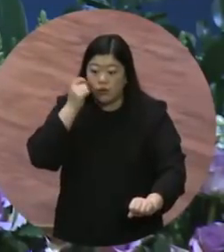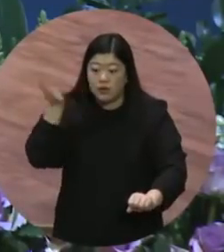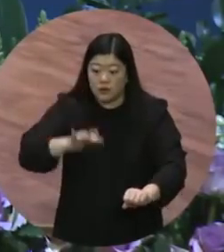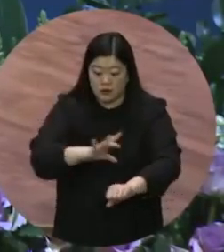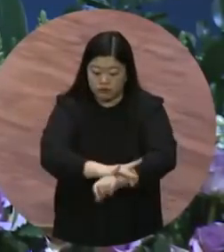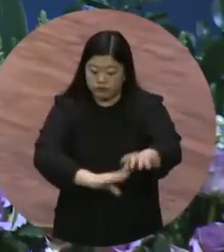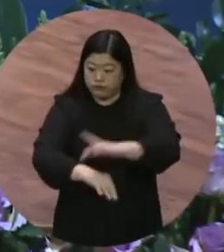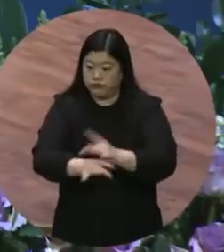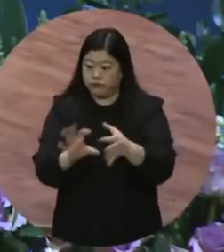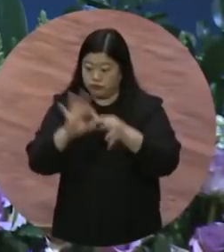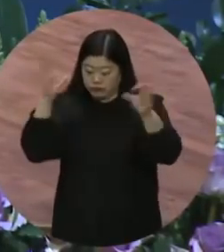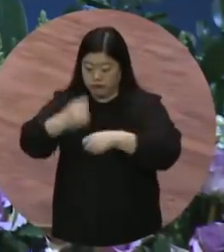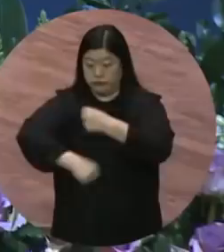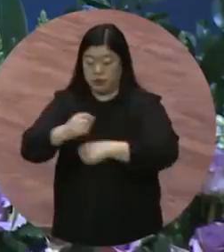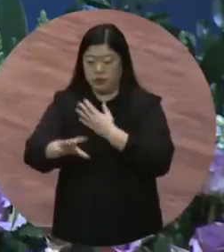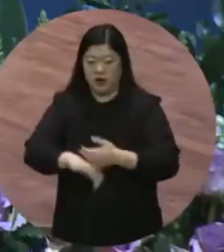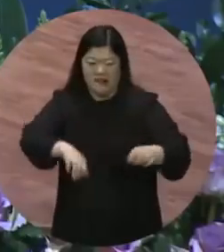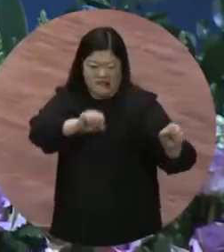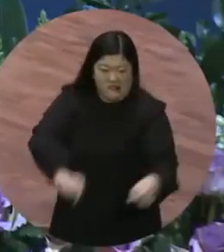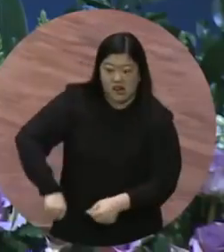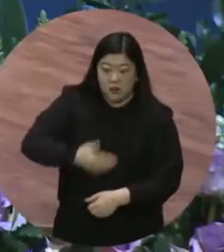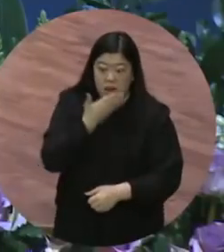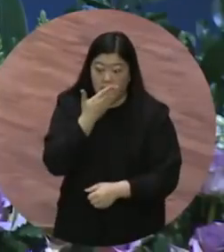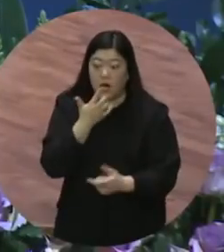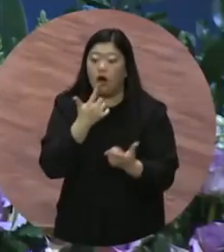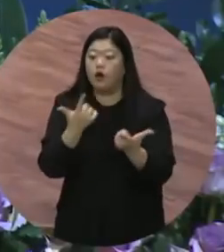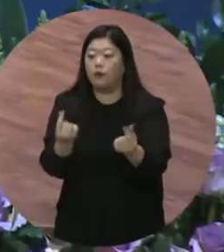전도하고 싶은데, 훈련받고 싶은데